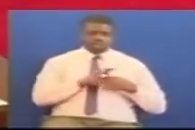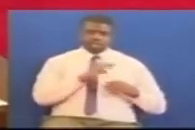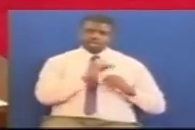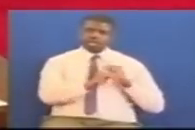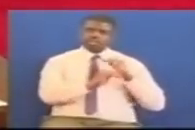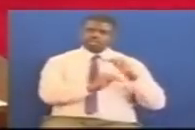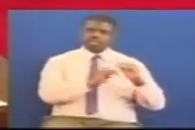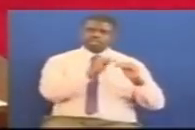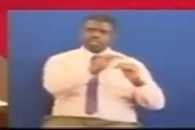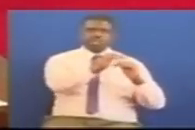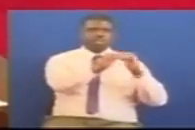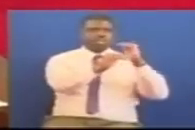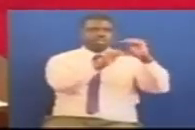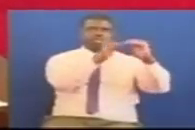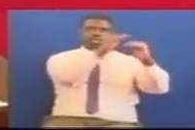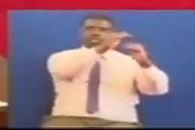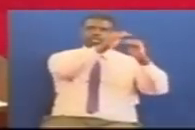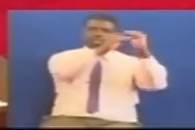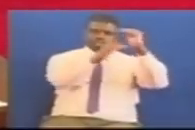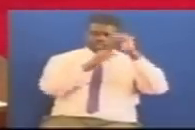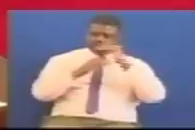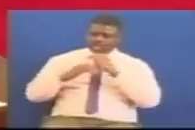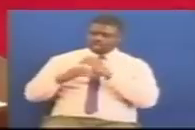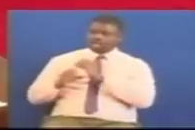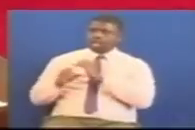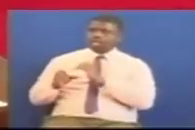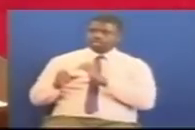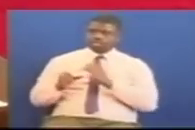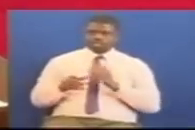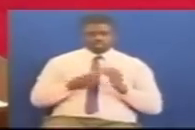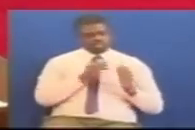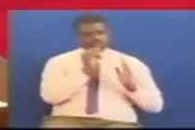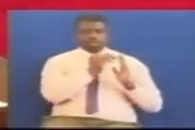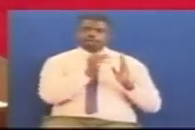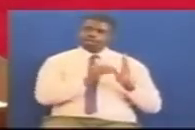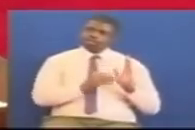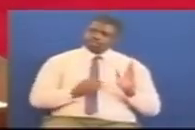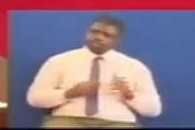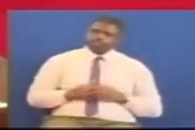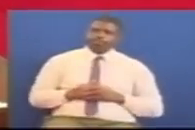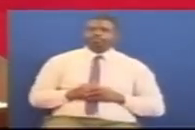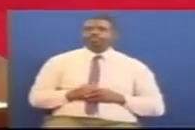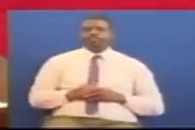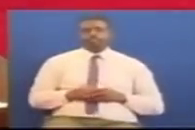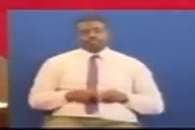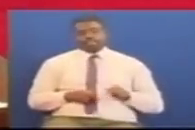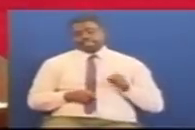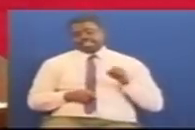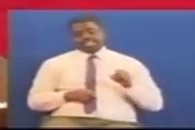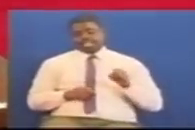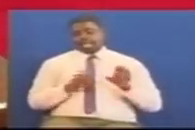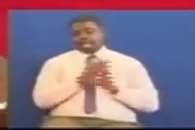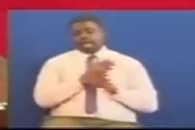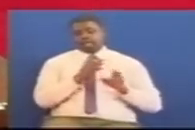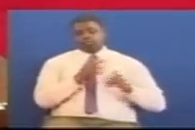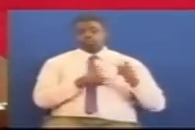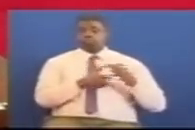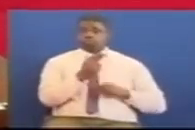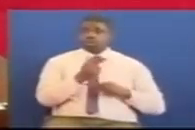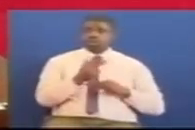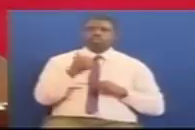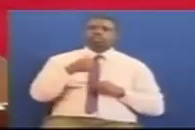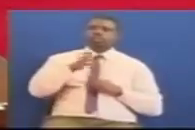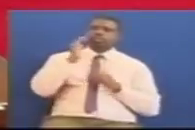elimu, hasa katika masomo ya sayansi na hisabati. Mheshimiwa Mwenyekiti, ili kukabiliana na hali hii, serikali inatoa fursa